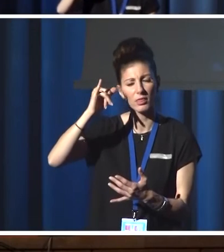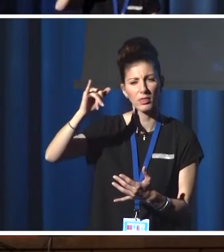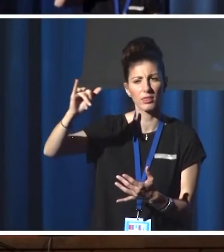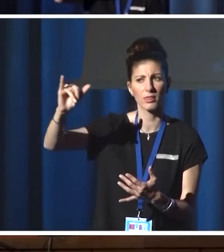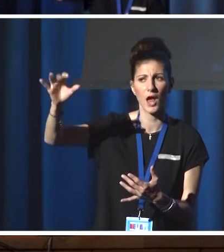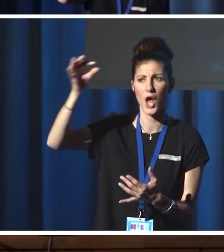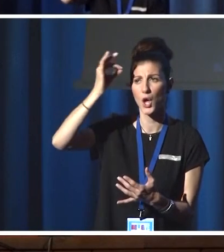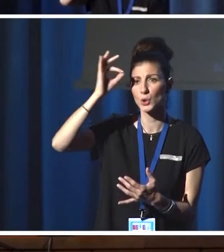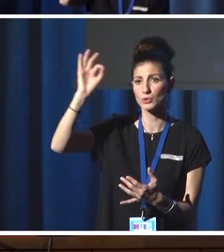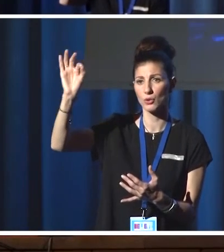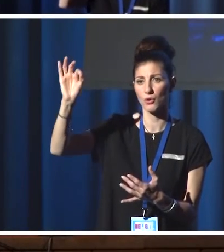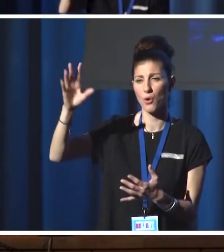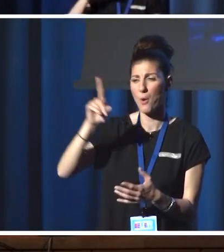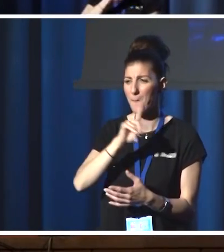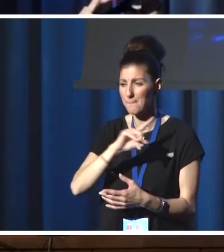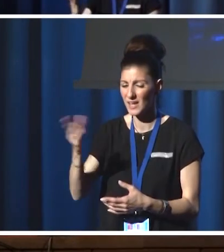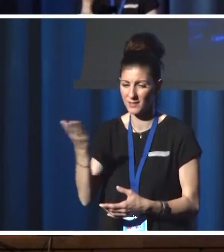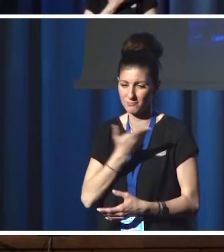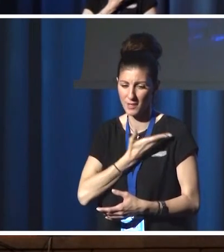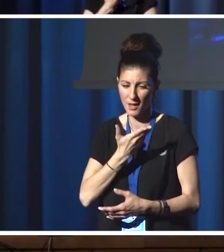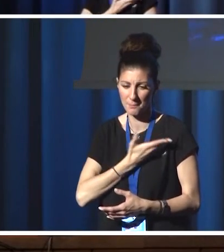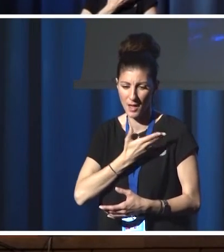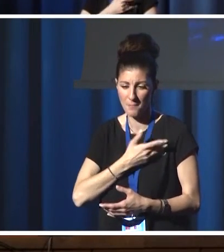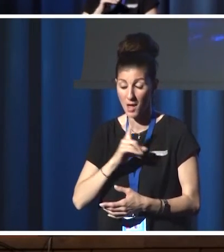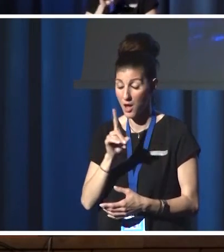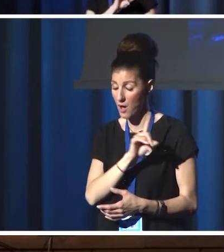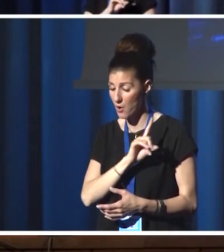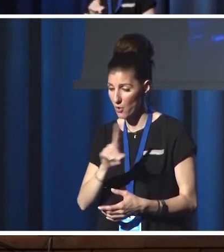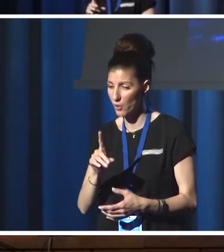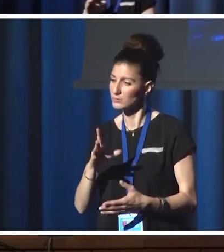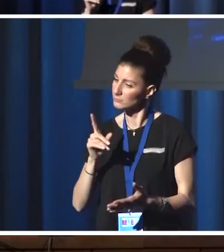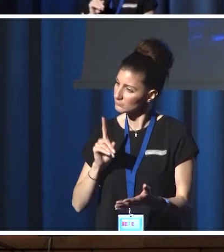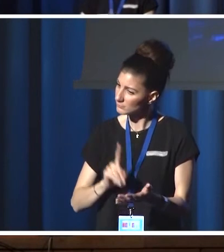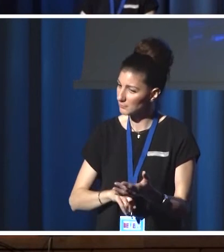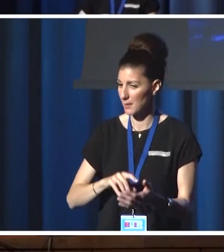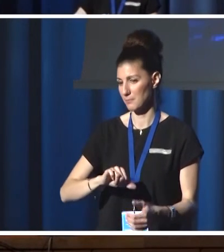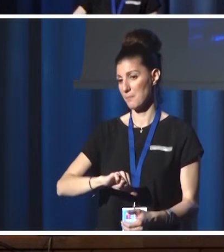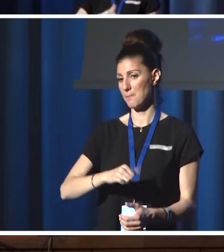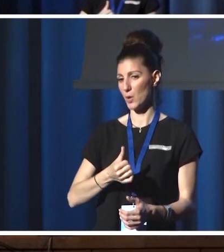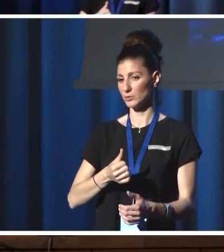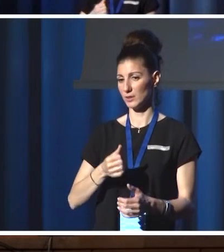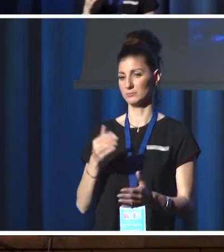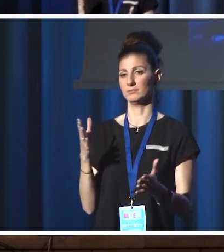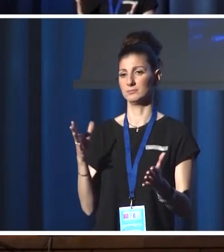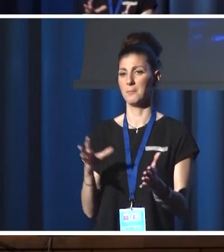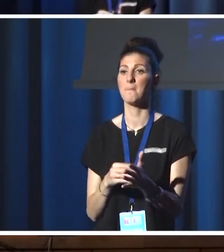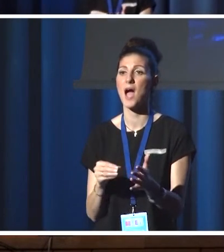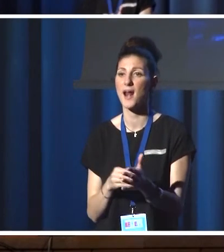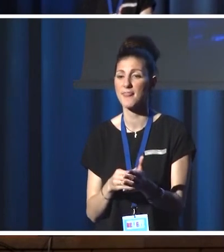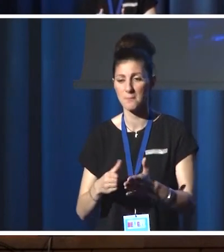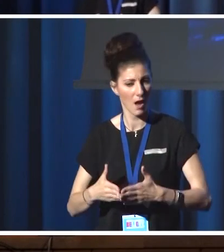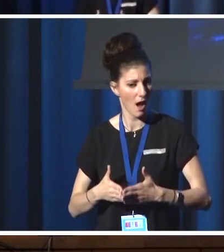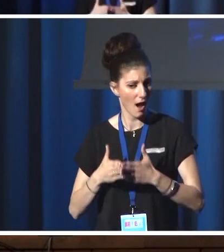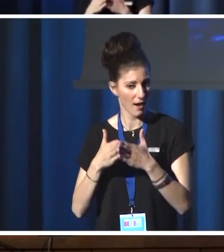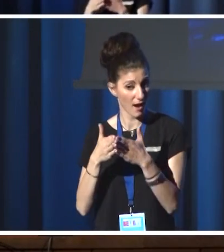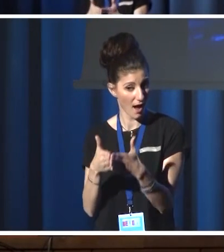απογοητεύει θα πρέπει να δημιουργήσουμε τις προϋποθέσεις δηλαδή τι να φτιάξουμε ένα καράβι και